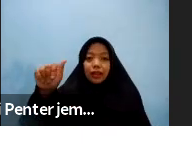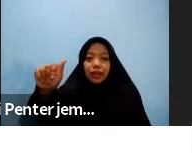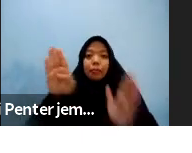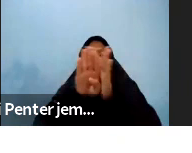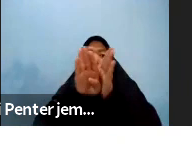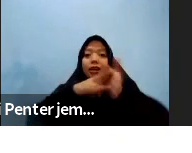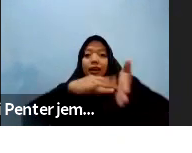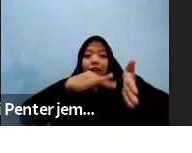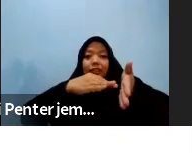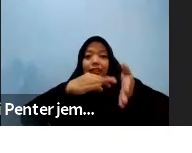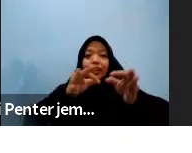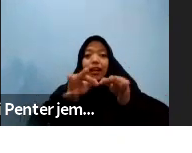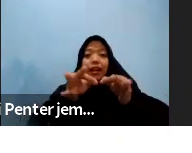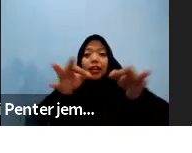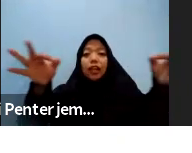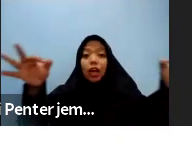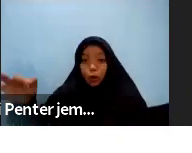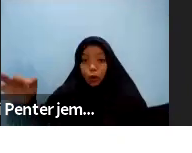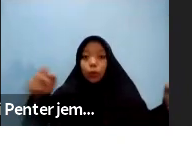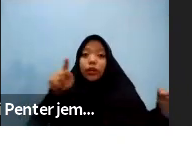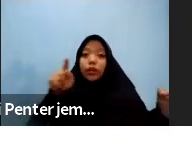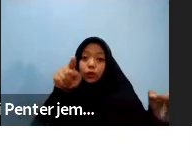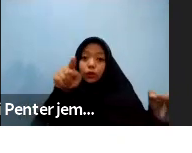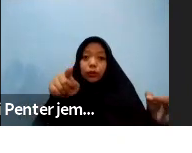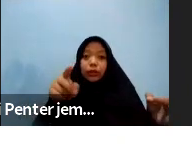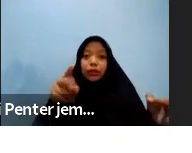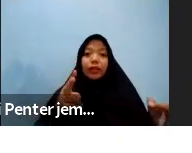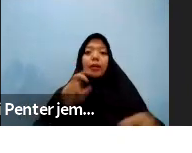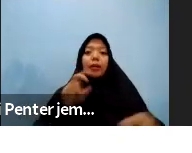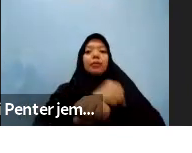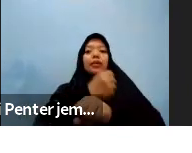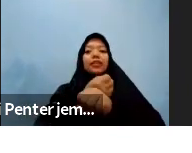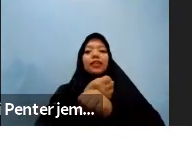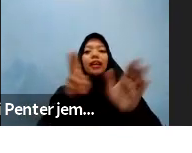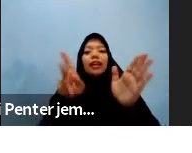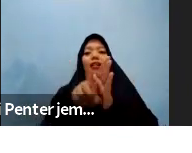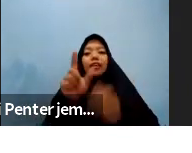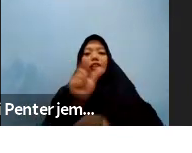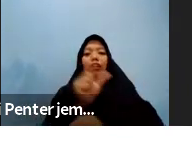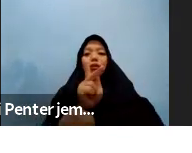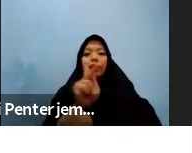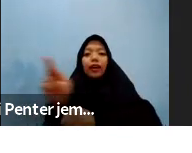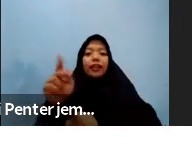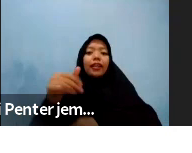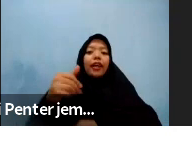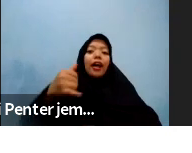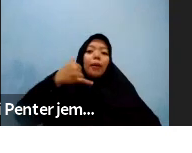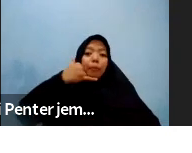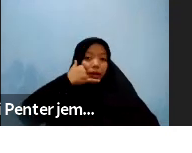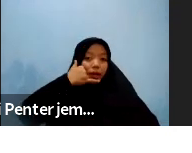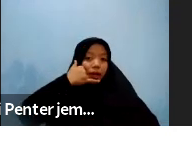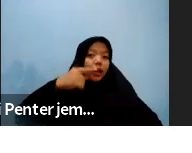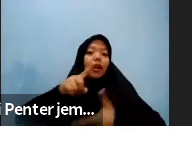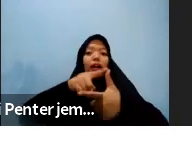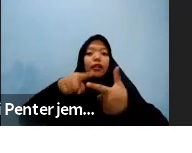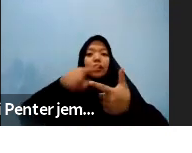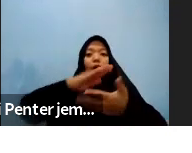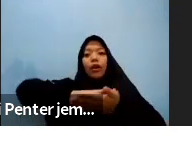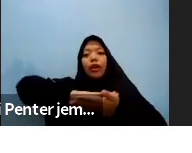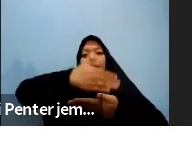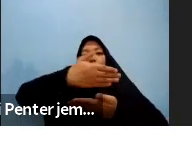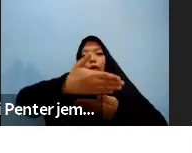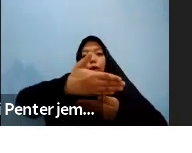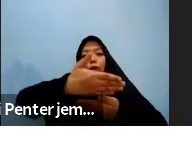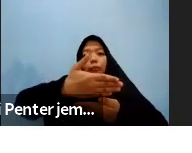dikatakan daring tadi itu bisa menggunakan handphone atau menggunakan Laptop ini kita bisa